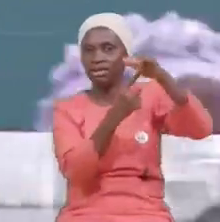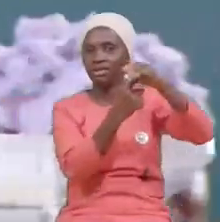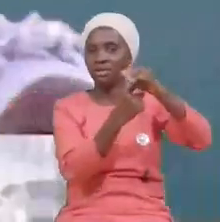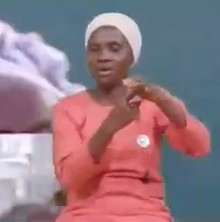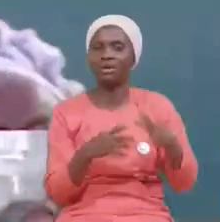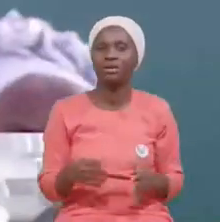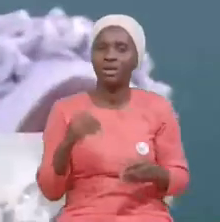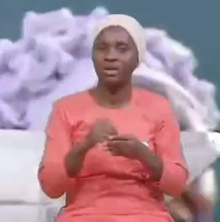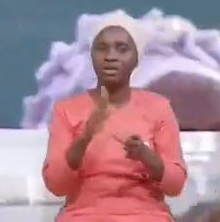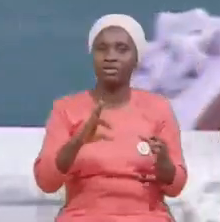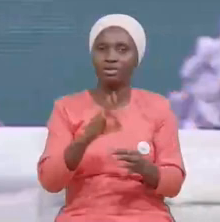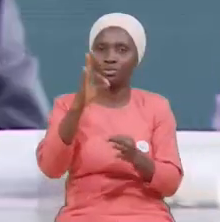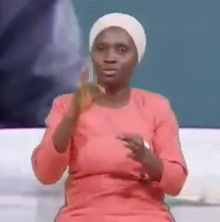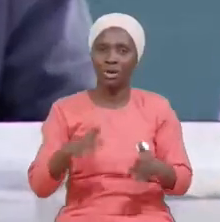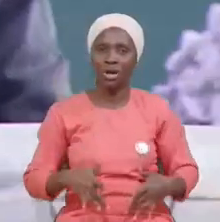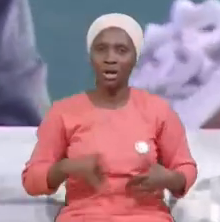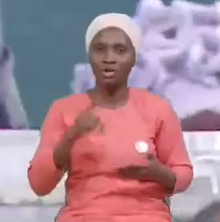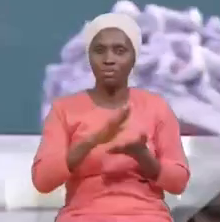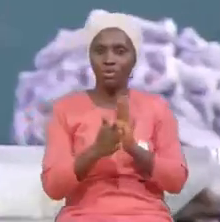Dans ta vie spirituelle, un héros.